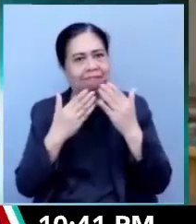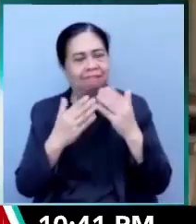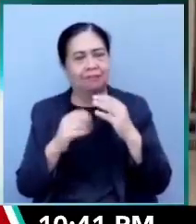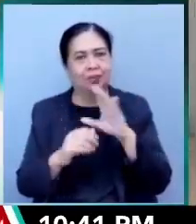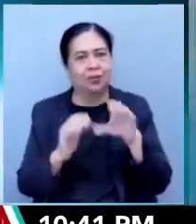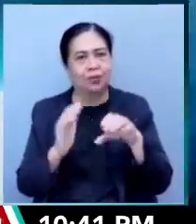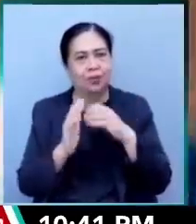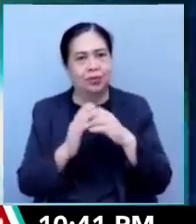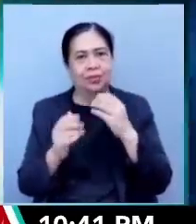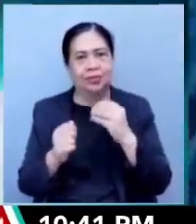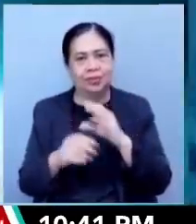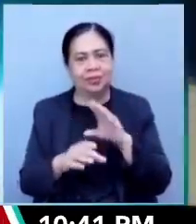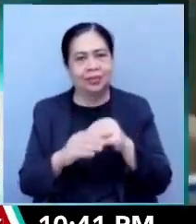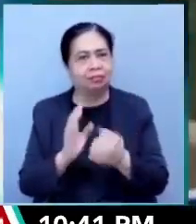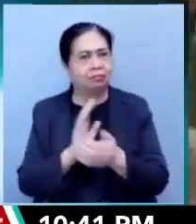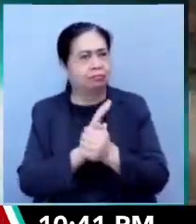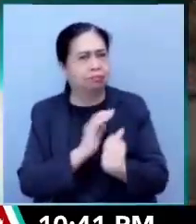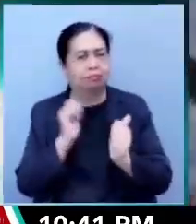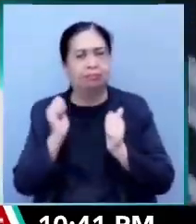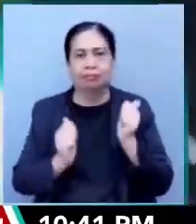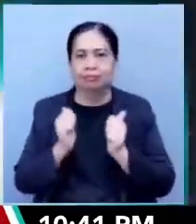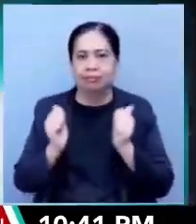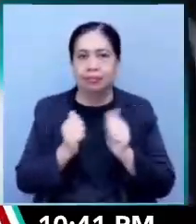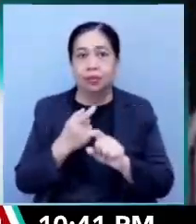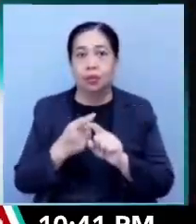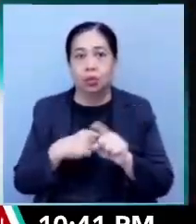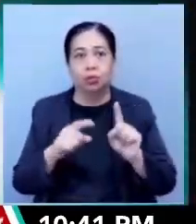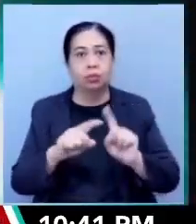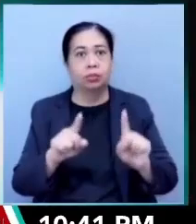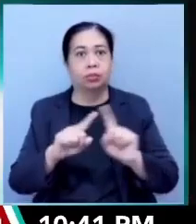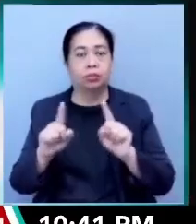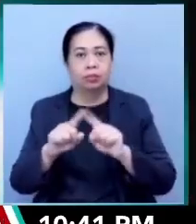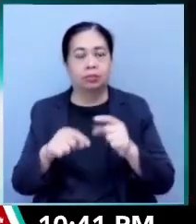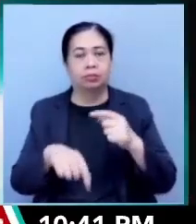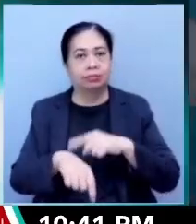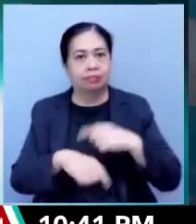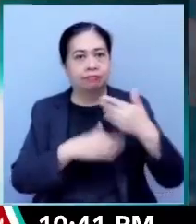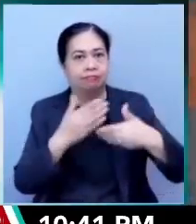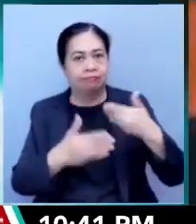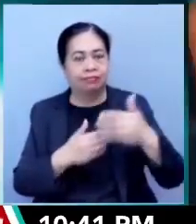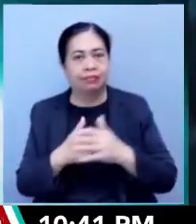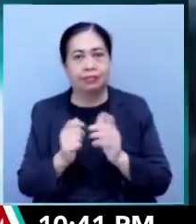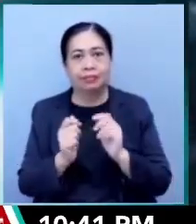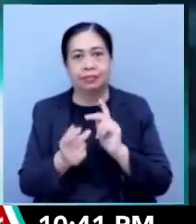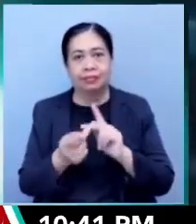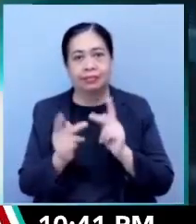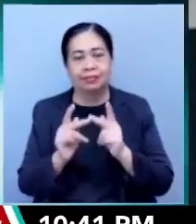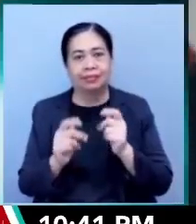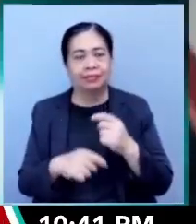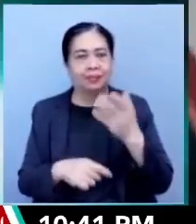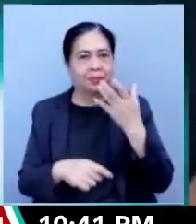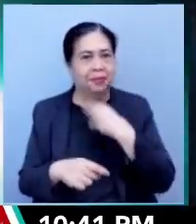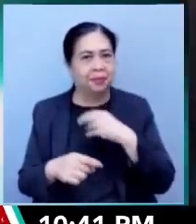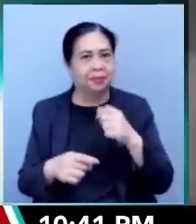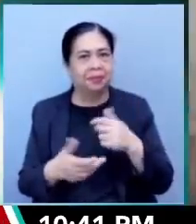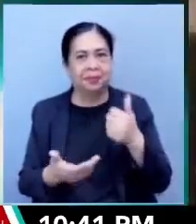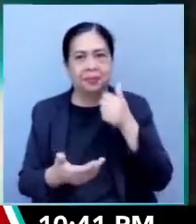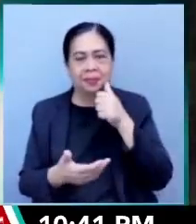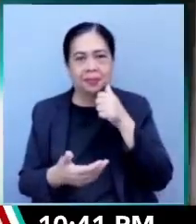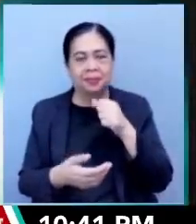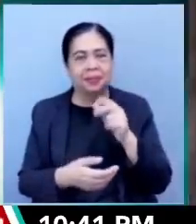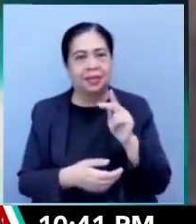ng mahuhusay na aktor mula sa iba't ibang henerasyon. Makakatambal niya ang naggagandahang leading ladies na sina Kylie